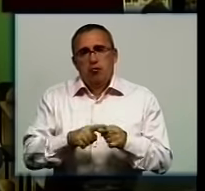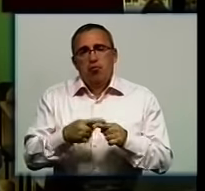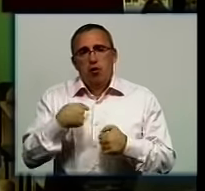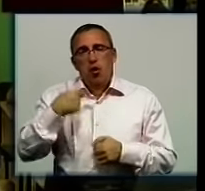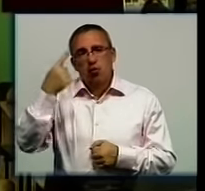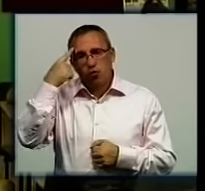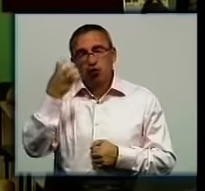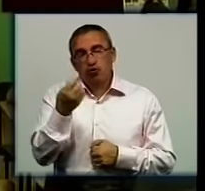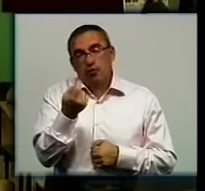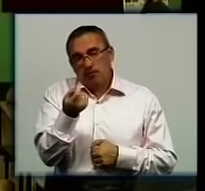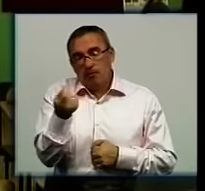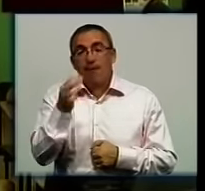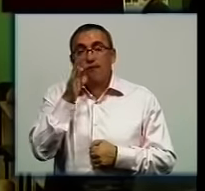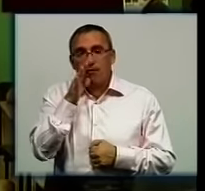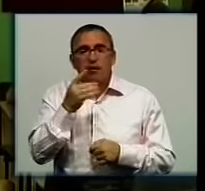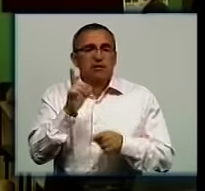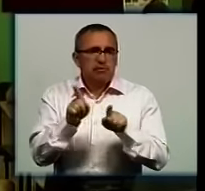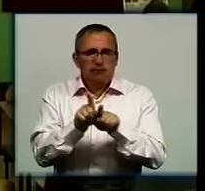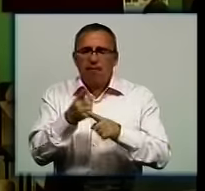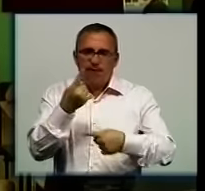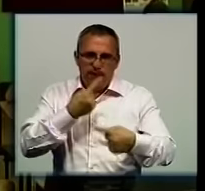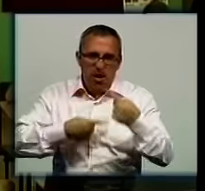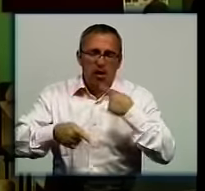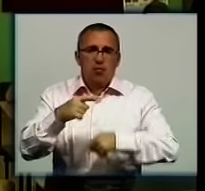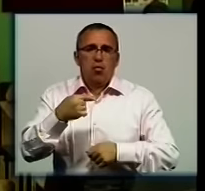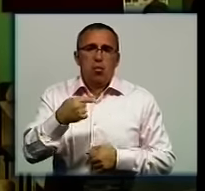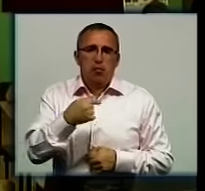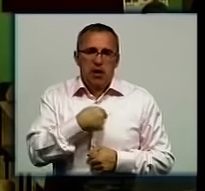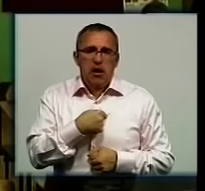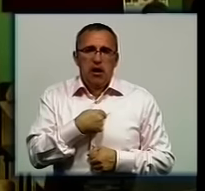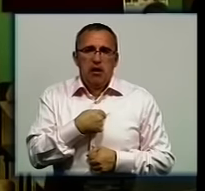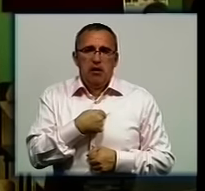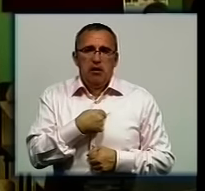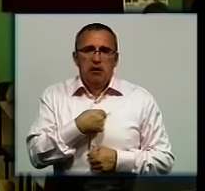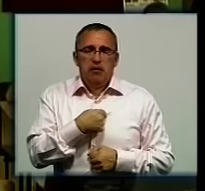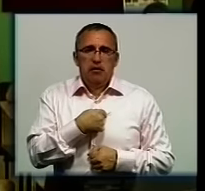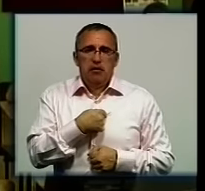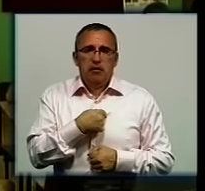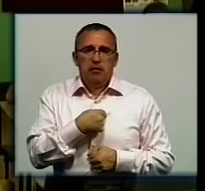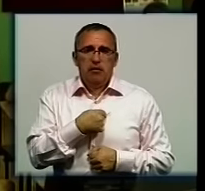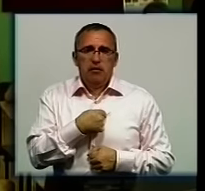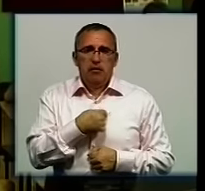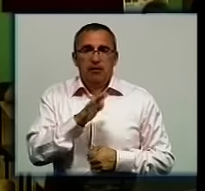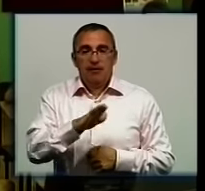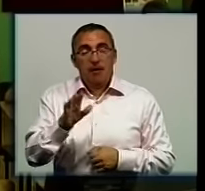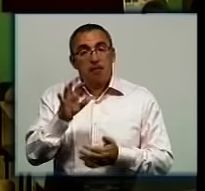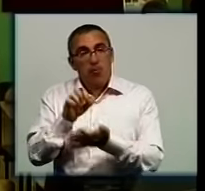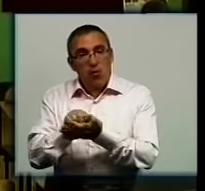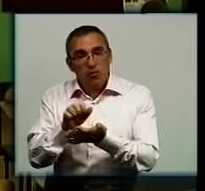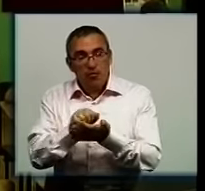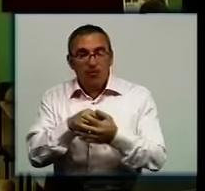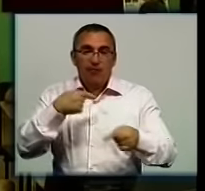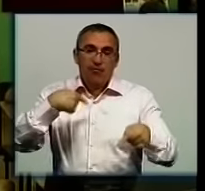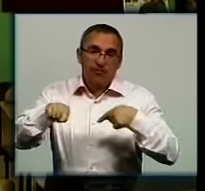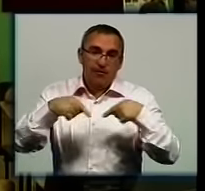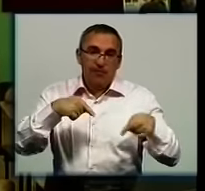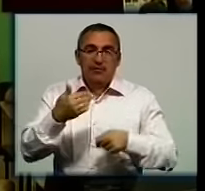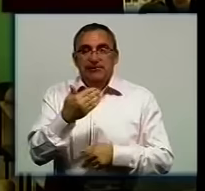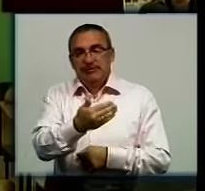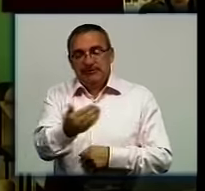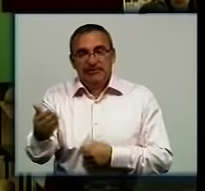еще немного времени я все равно вернусь. У меня и насчет детей позаниматься футболом с